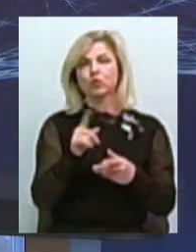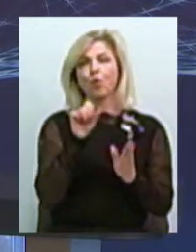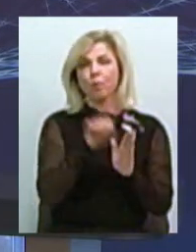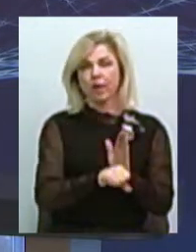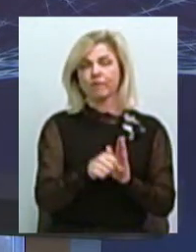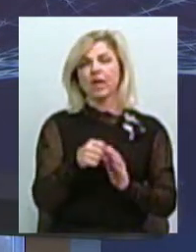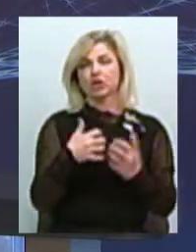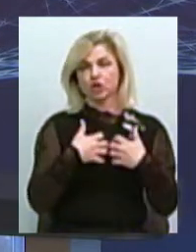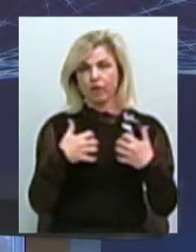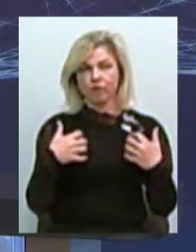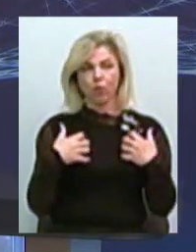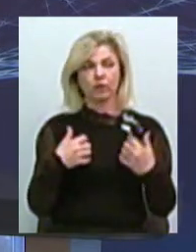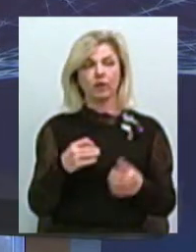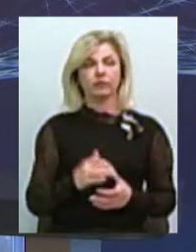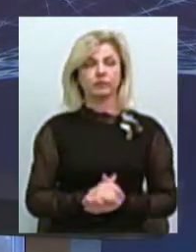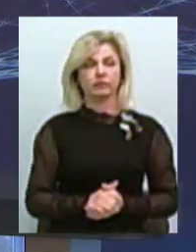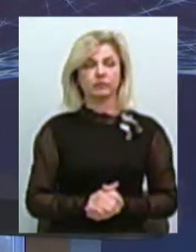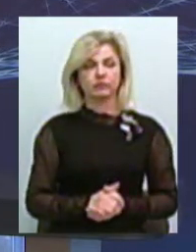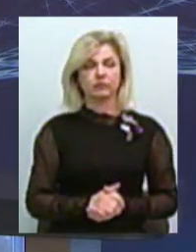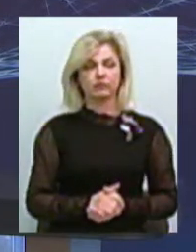тобто застрелив тварину, і